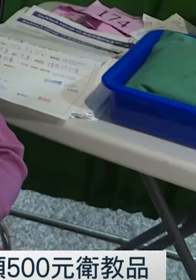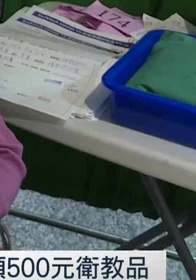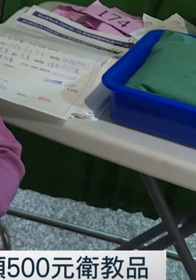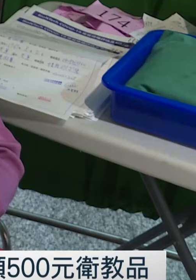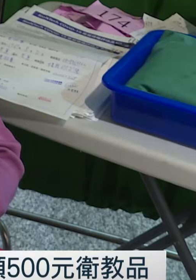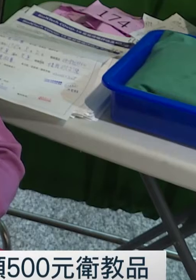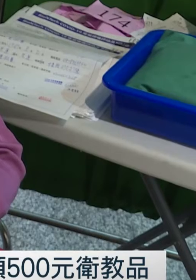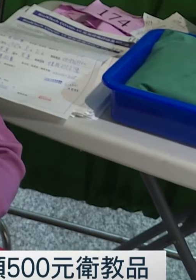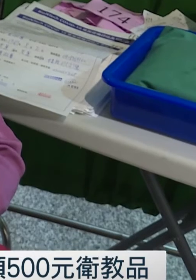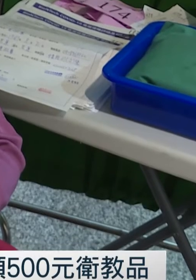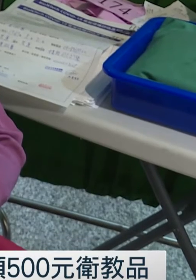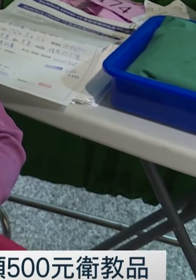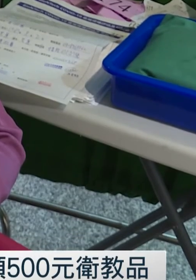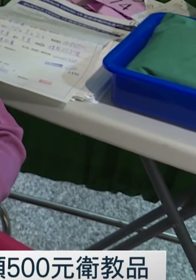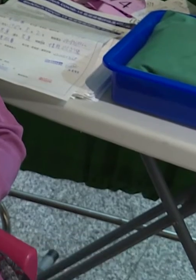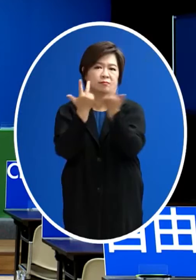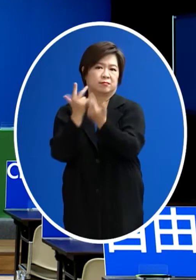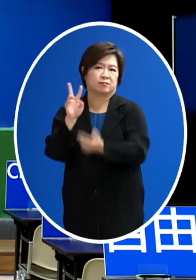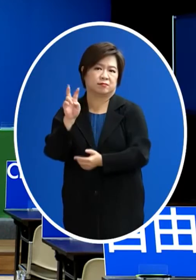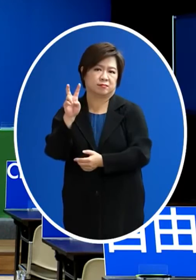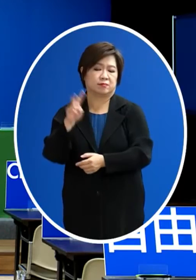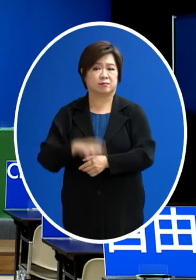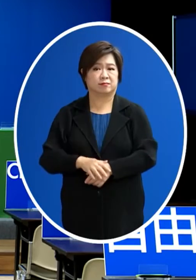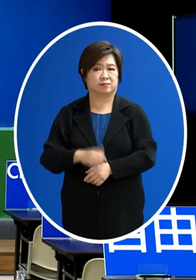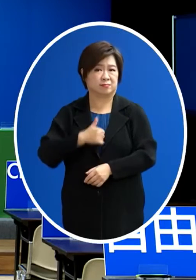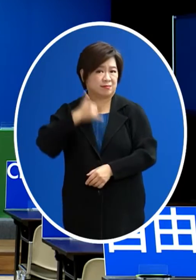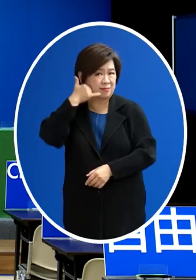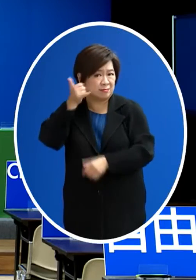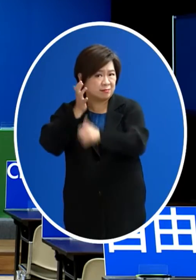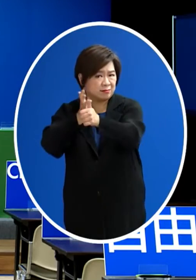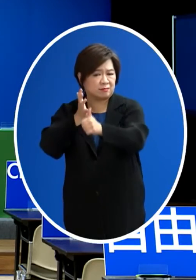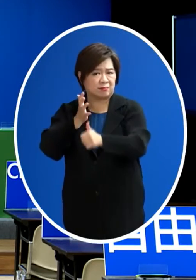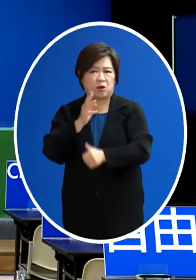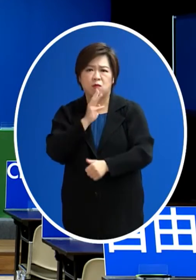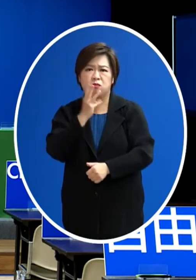持续提升疫苗涵盖率。原视新闻胡迪布拉鲁阳台北市采访报道。